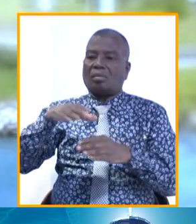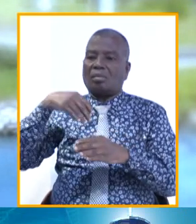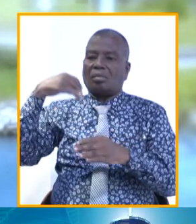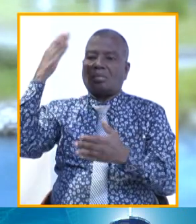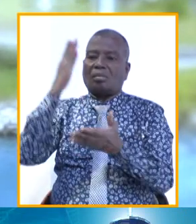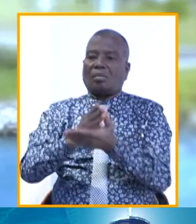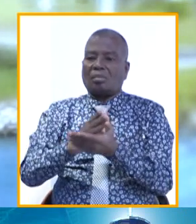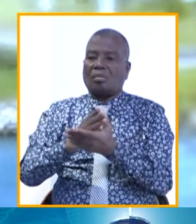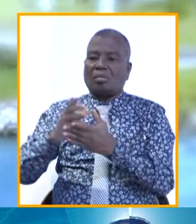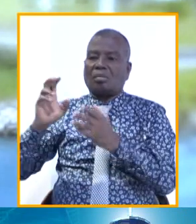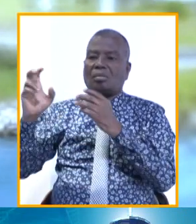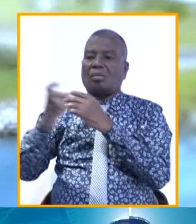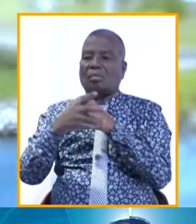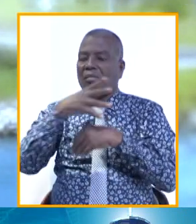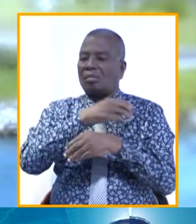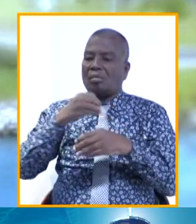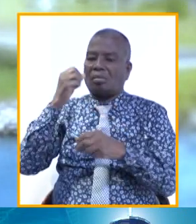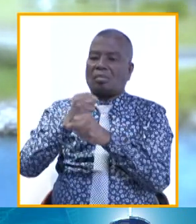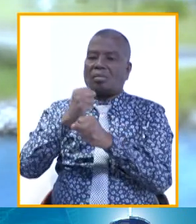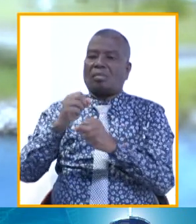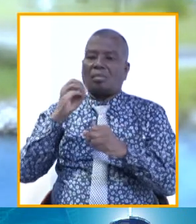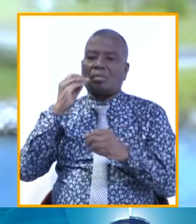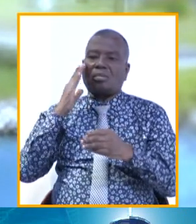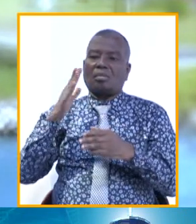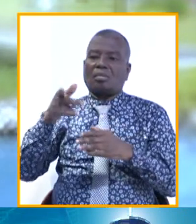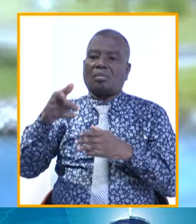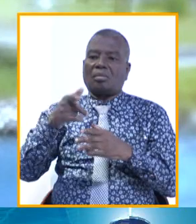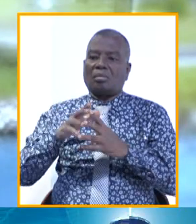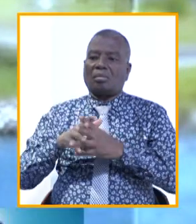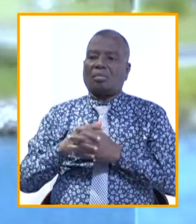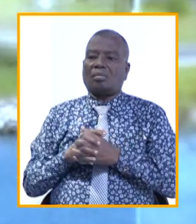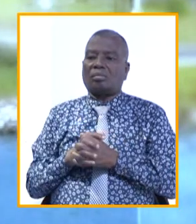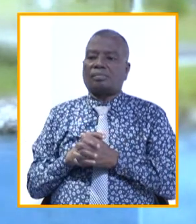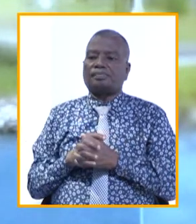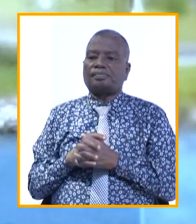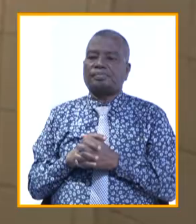aux violations des droits de ces travailleuses domestiques. Walter Amadou.